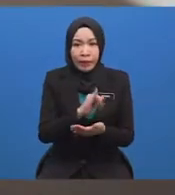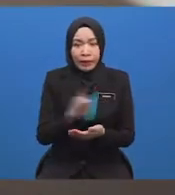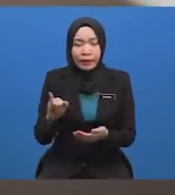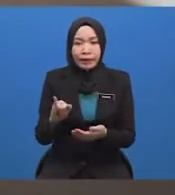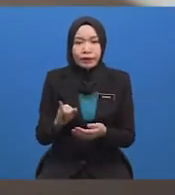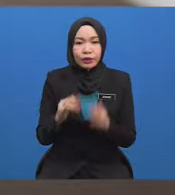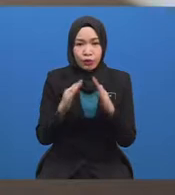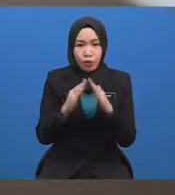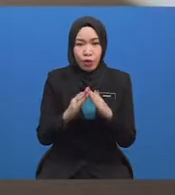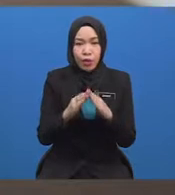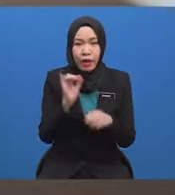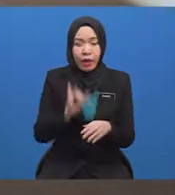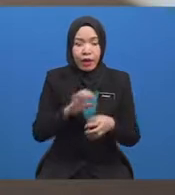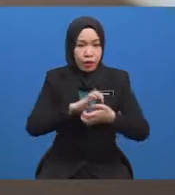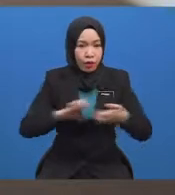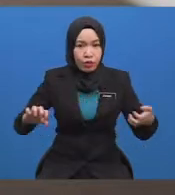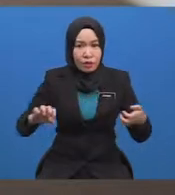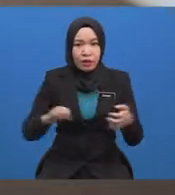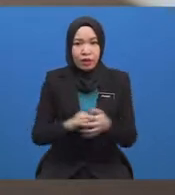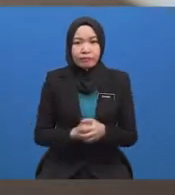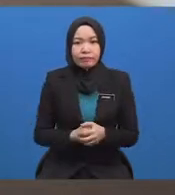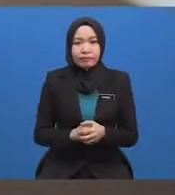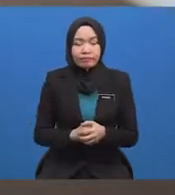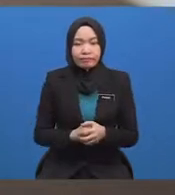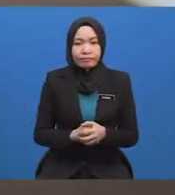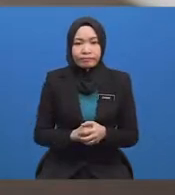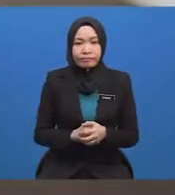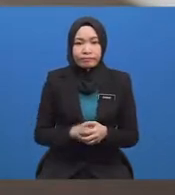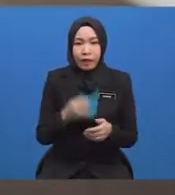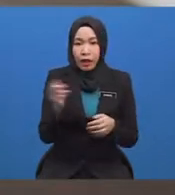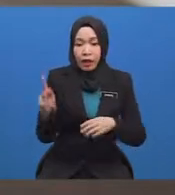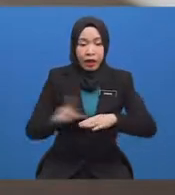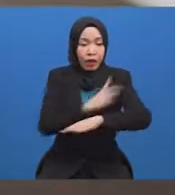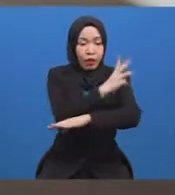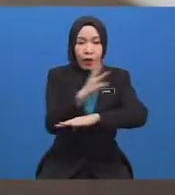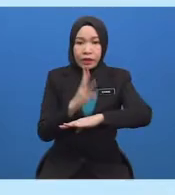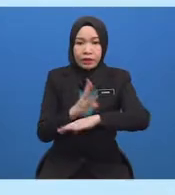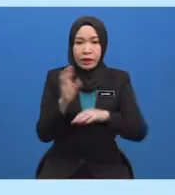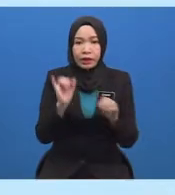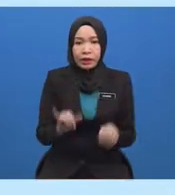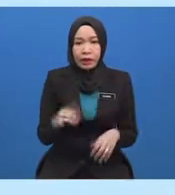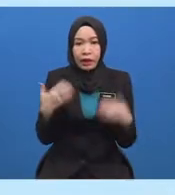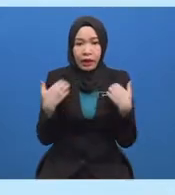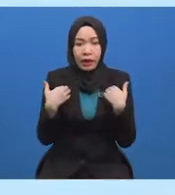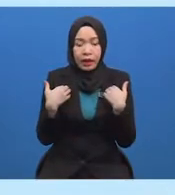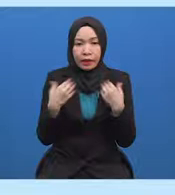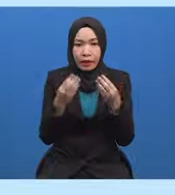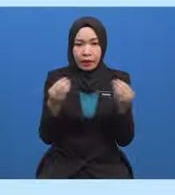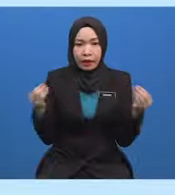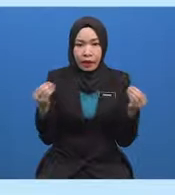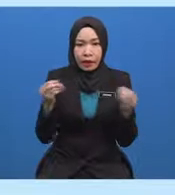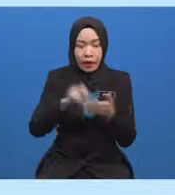kawasan yang mengalami tanah runtuh atau aliran lumpur juga akan tergendala seperti